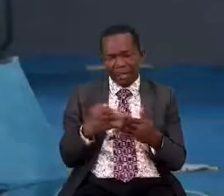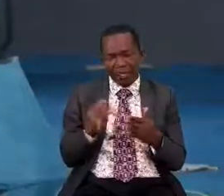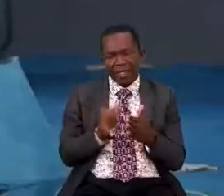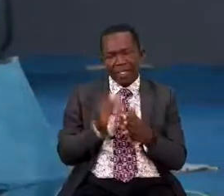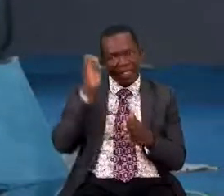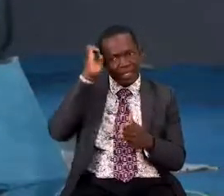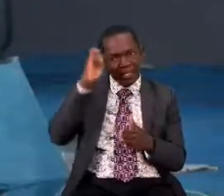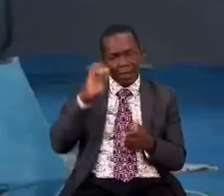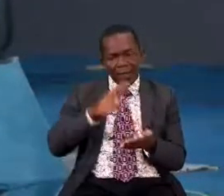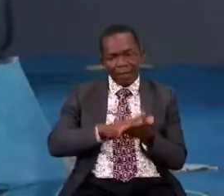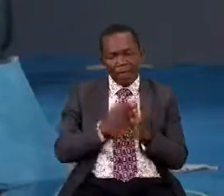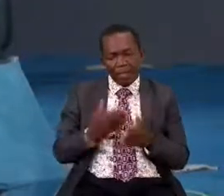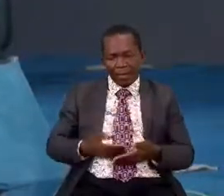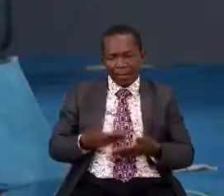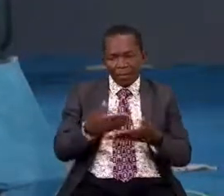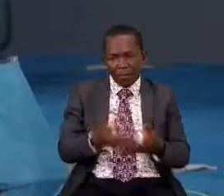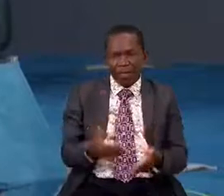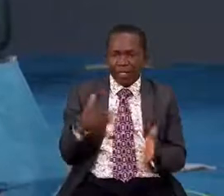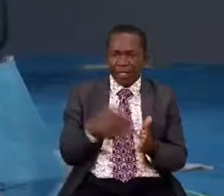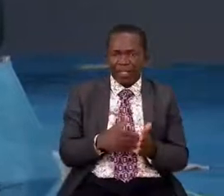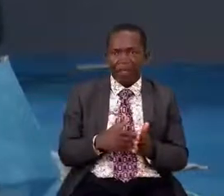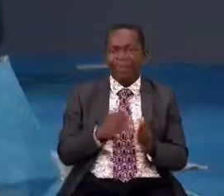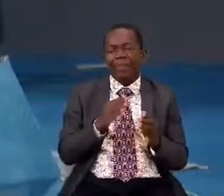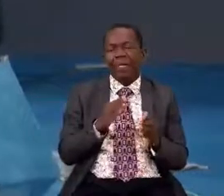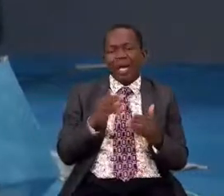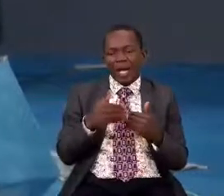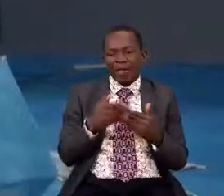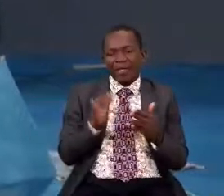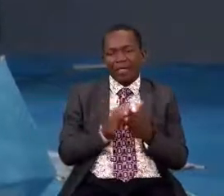changent dans nos cœurs, dans nos esprits, dans nos vies.